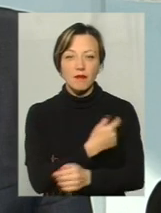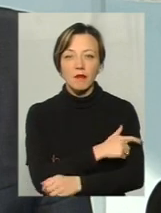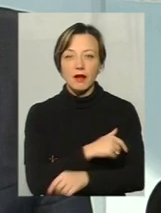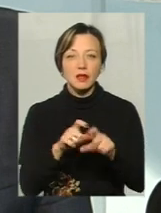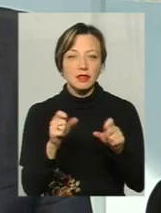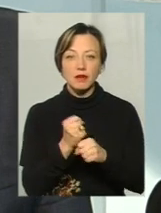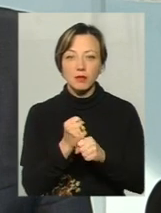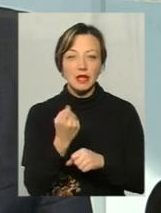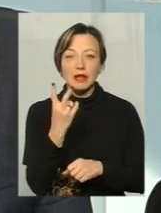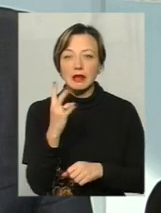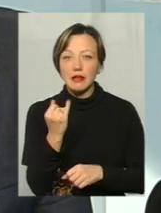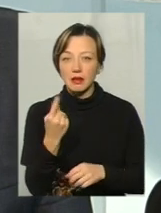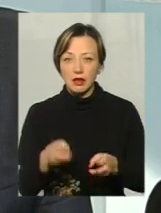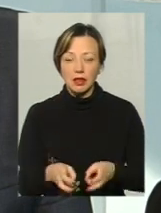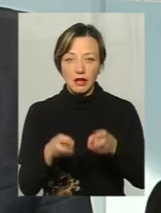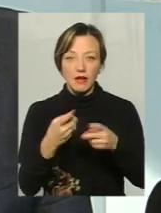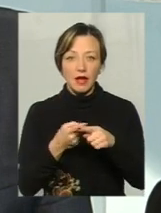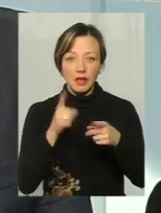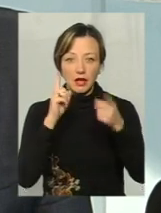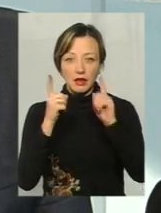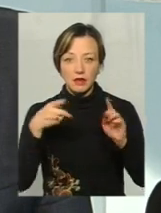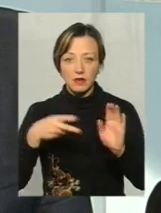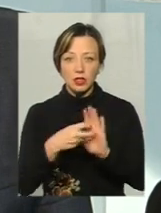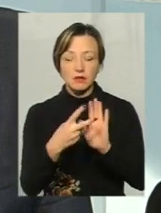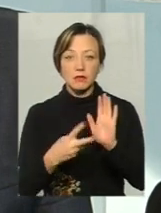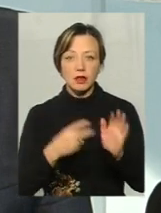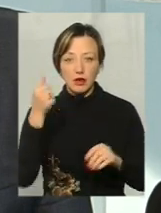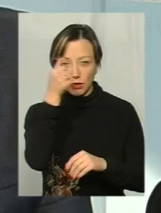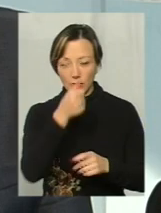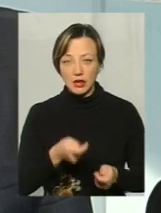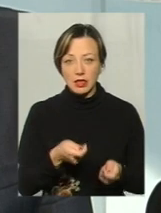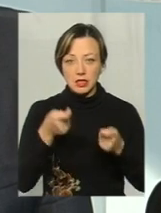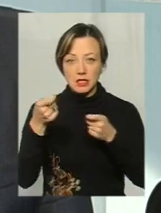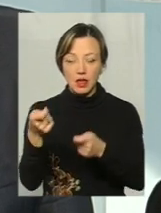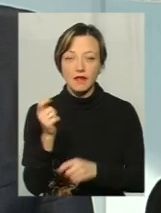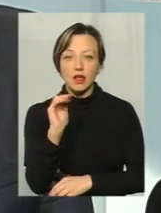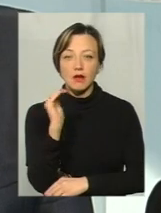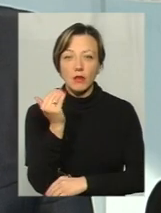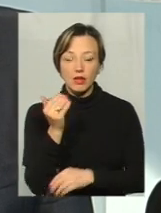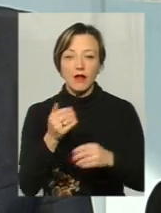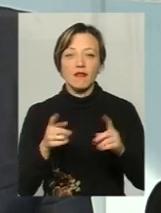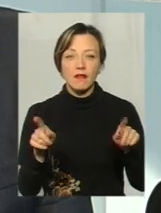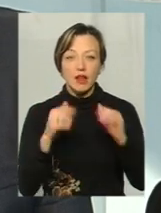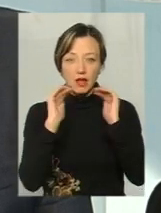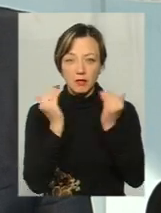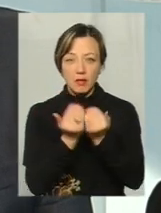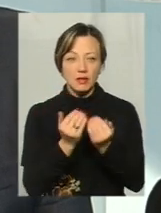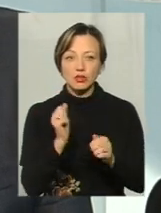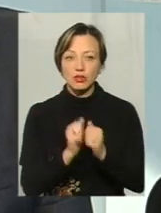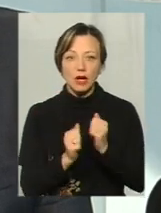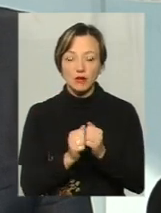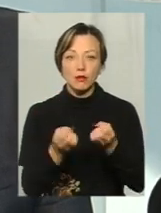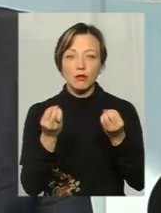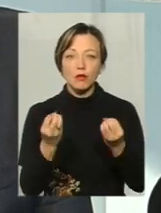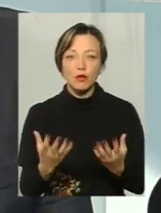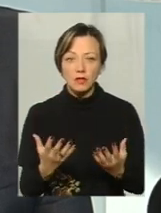работает ні один ліфт. Это дикость, ну, в 2017 году, щоб доставити ребенка в реанімацію. Конечно, это не бывает так часто. Мы